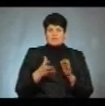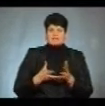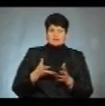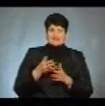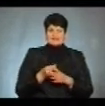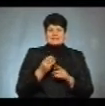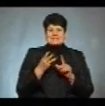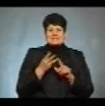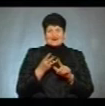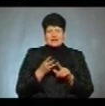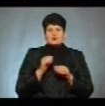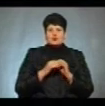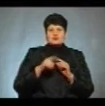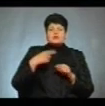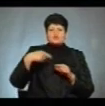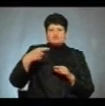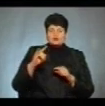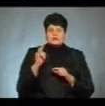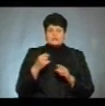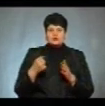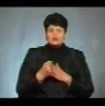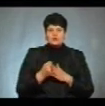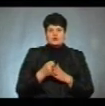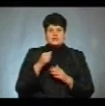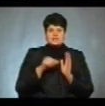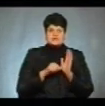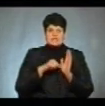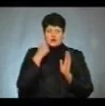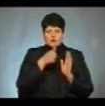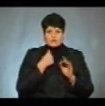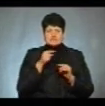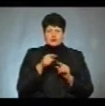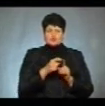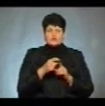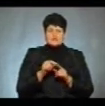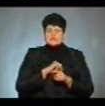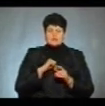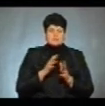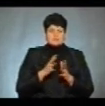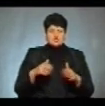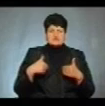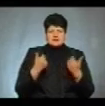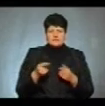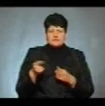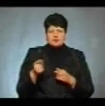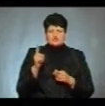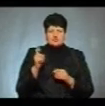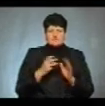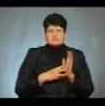за 3-ю, а також кожну наступну дитину віком до 6 років. За його словами, найбільше звернень в Тернополі – 180